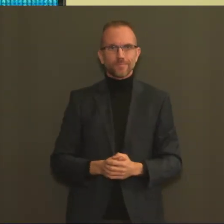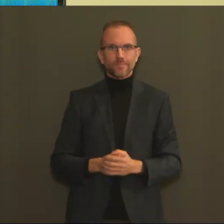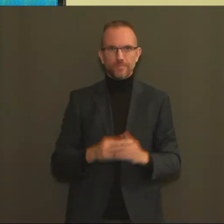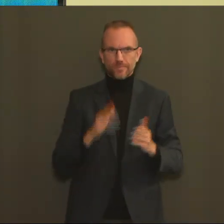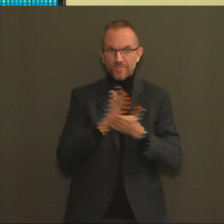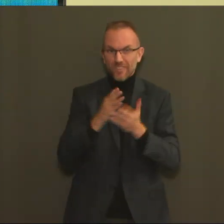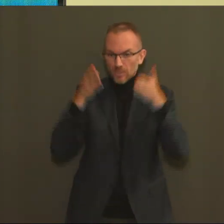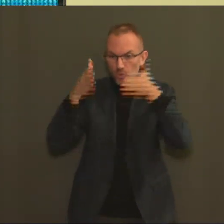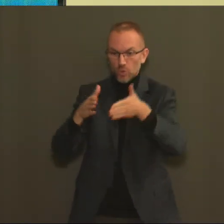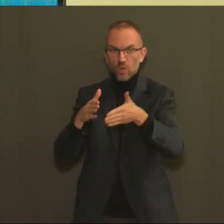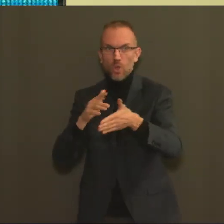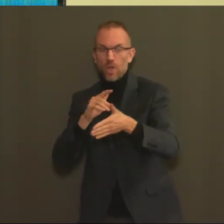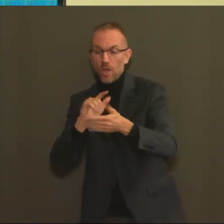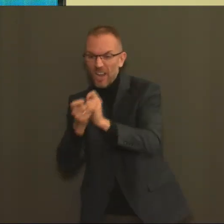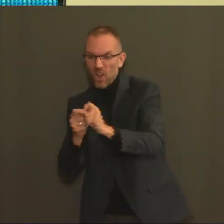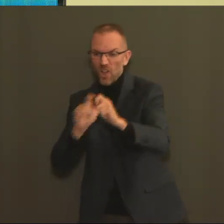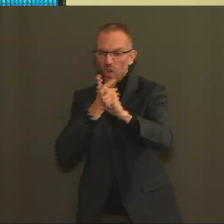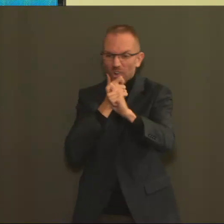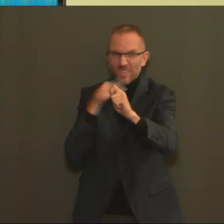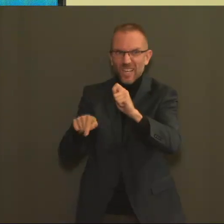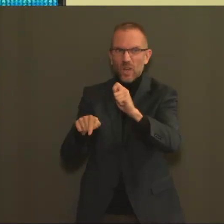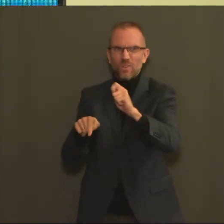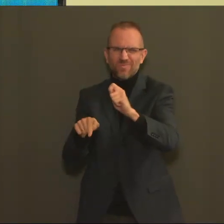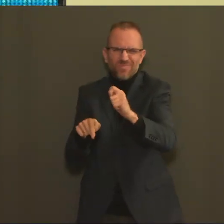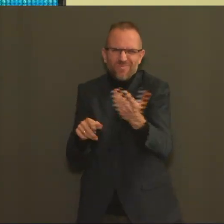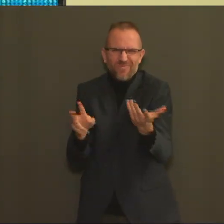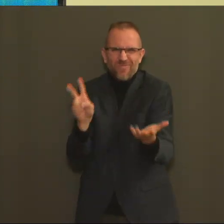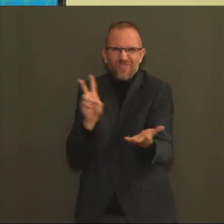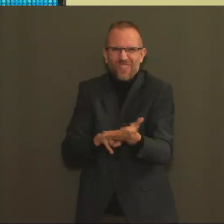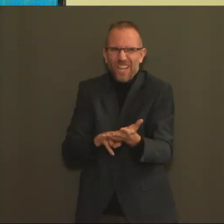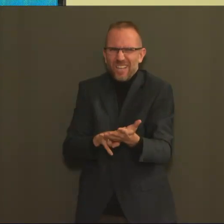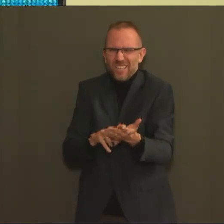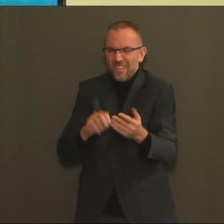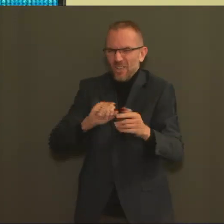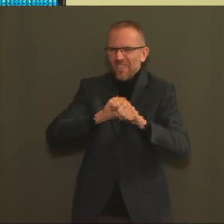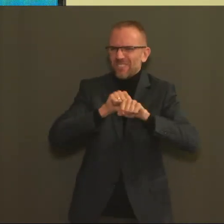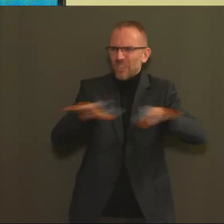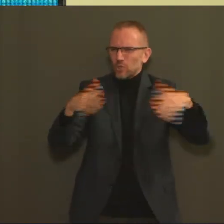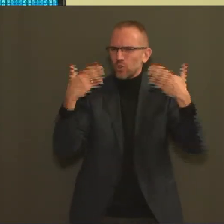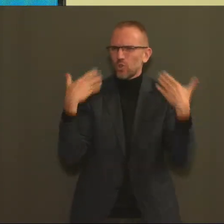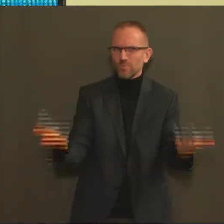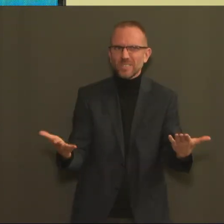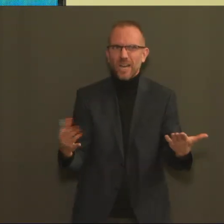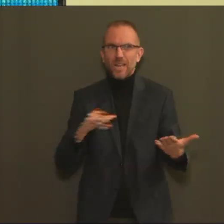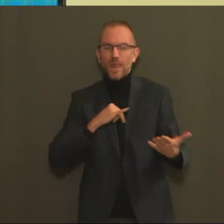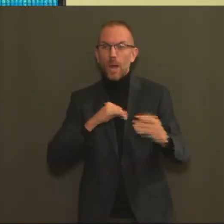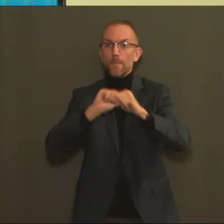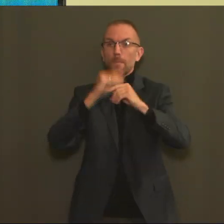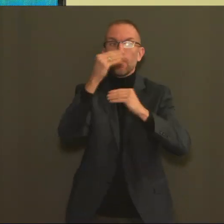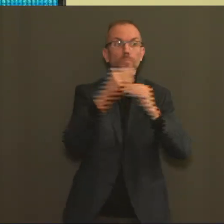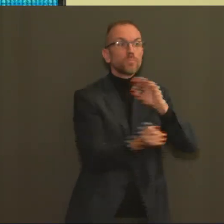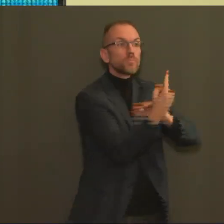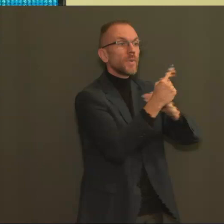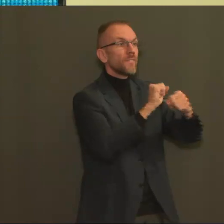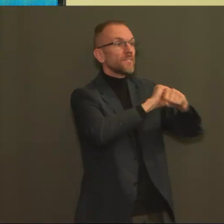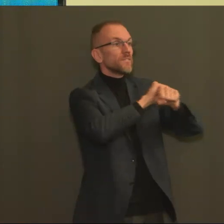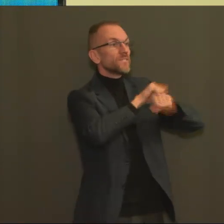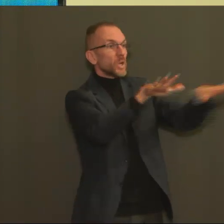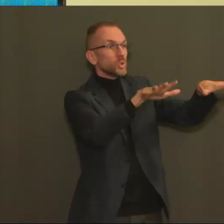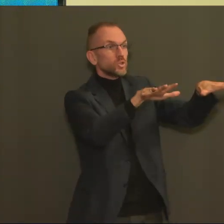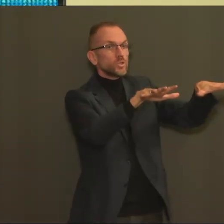bar to do de moord als ik normaal je doet ge probleem al voorkeur de kerk tristique différentes